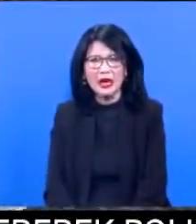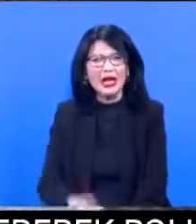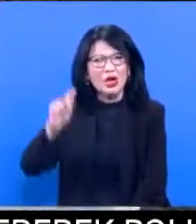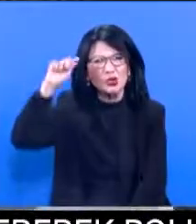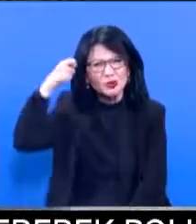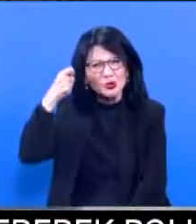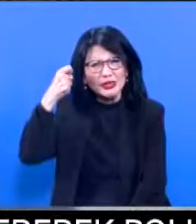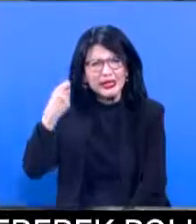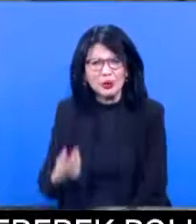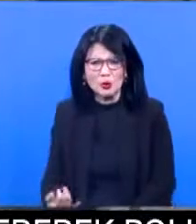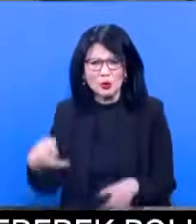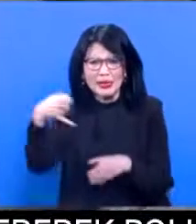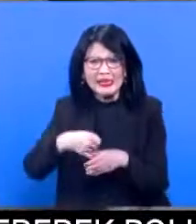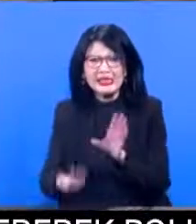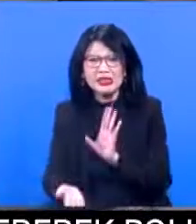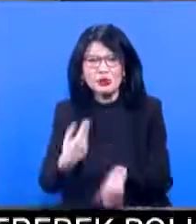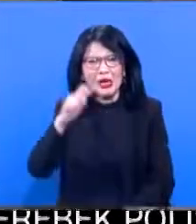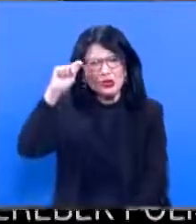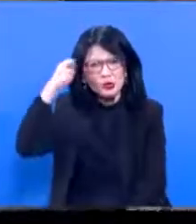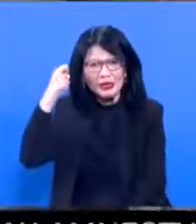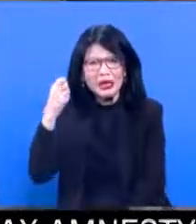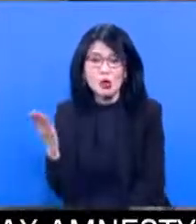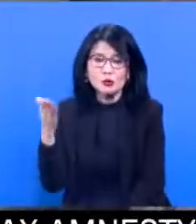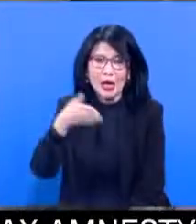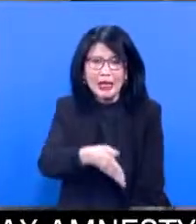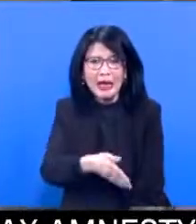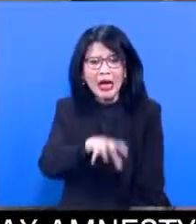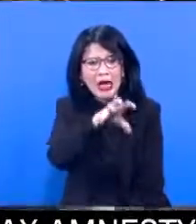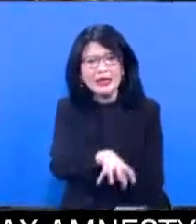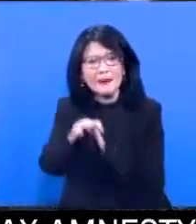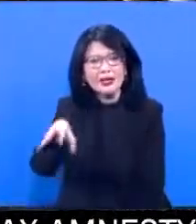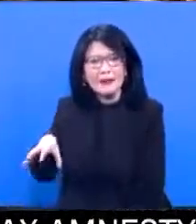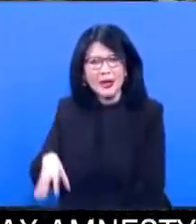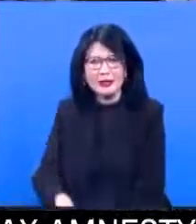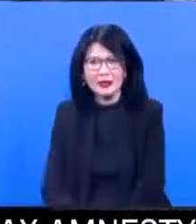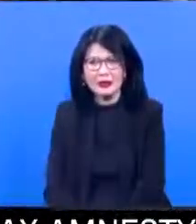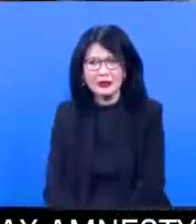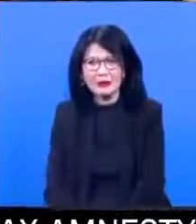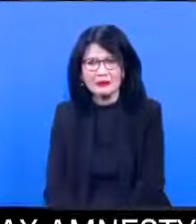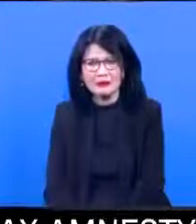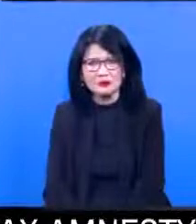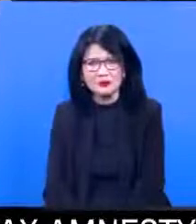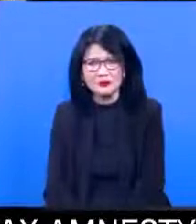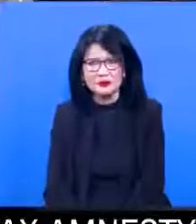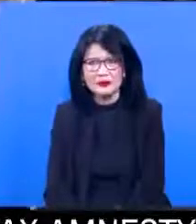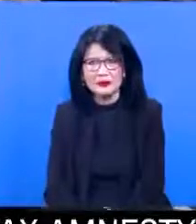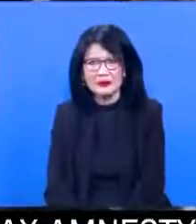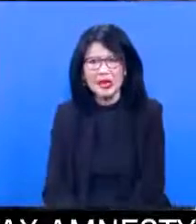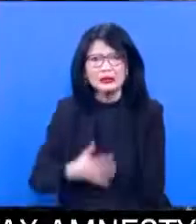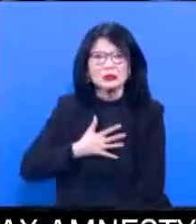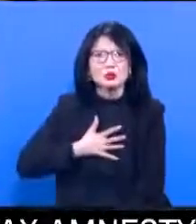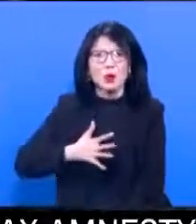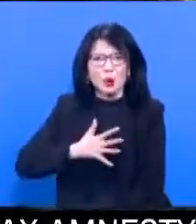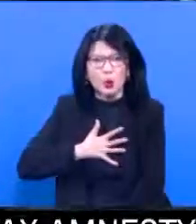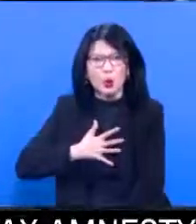kesulitan mendapatkan isi ulang tabung oksigen meski sudah mendatangi beberapa pemasok. Sesak napas doang. Sesak napas ya? Oh,